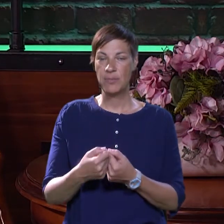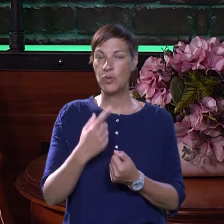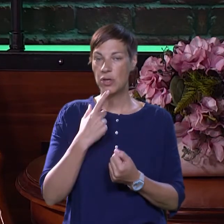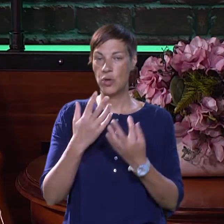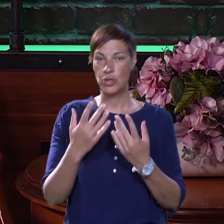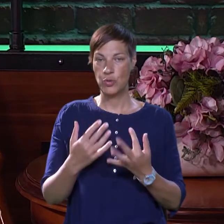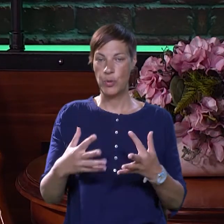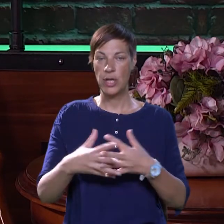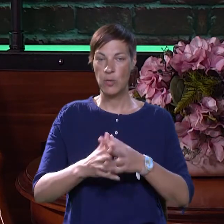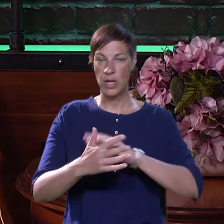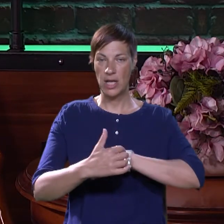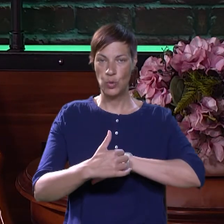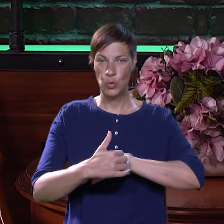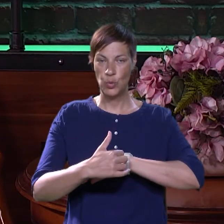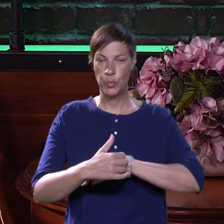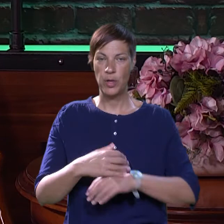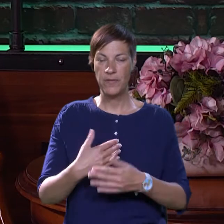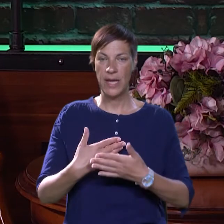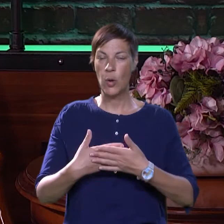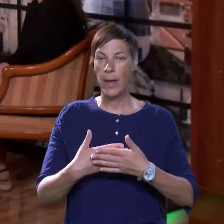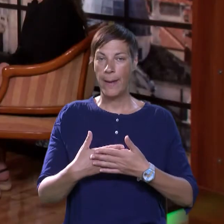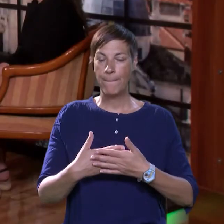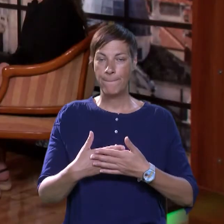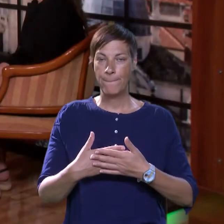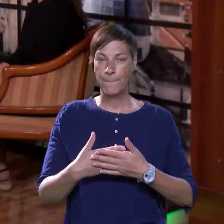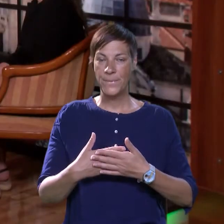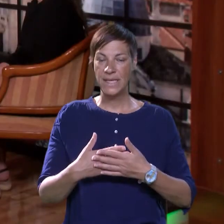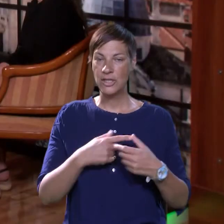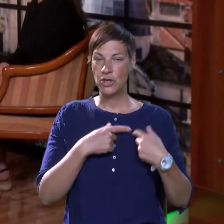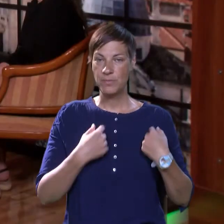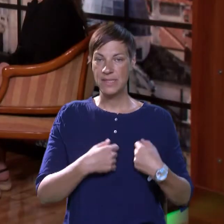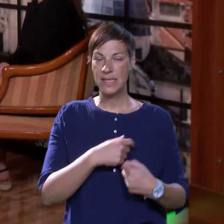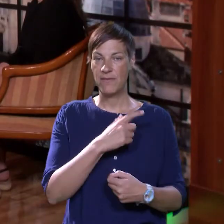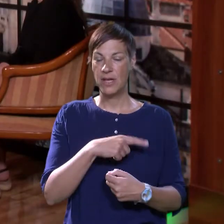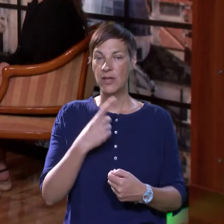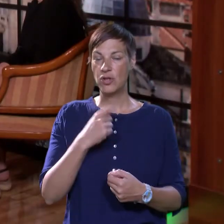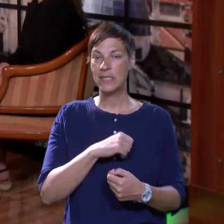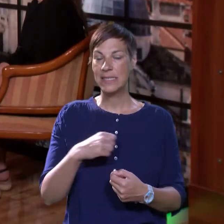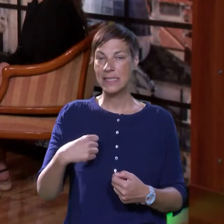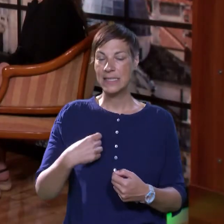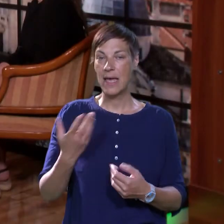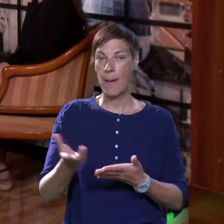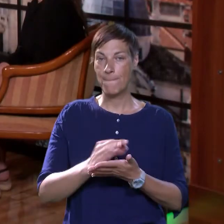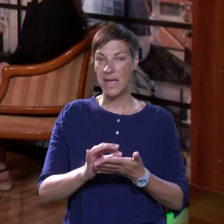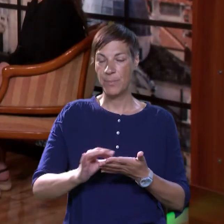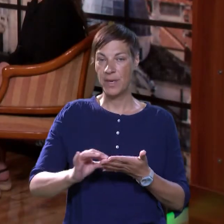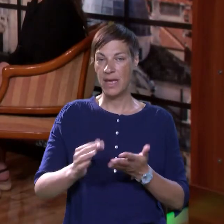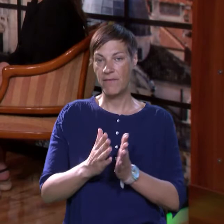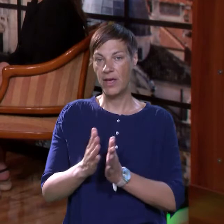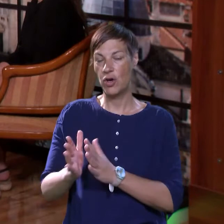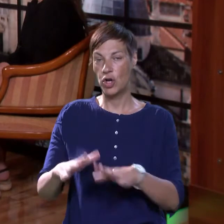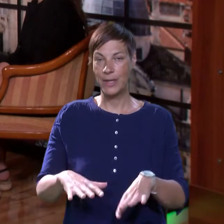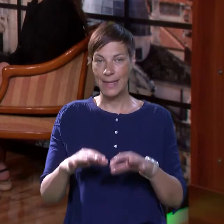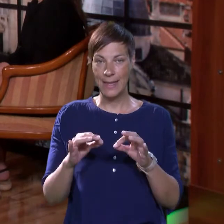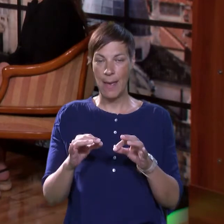su brojne u gradu Dubrovniku. Pritom se volonteri kod same prijave već odrede,